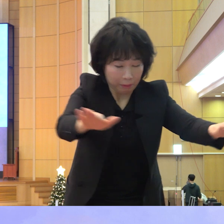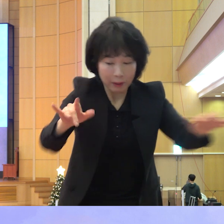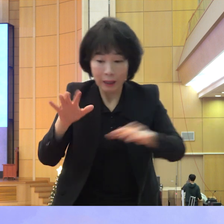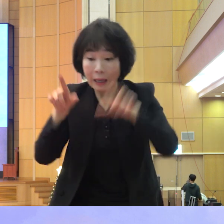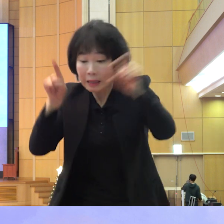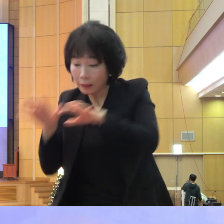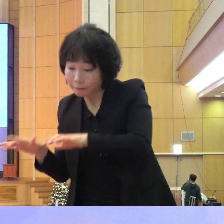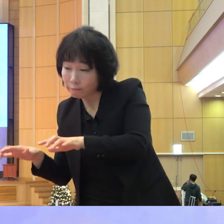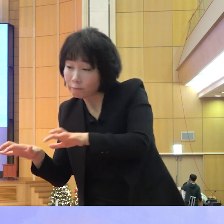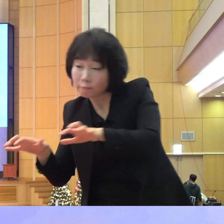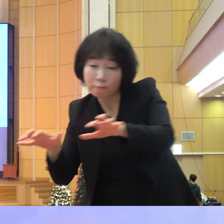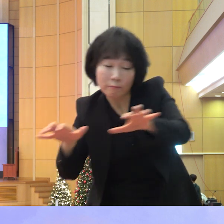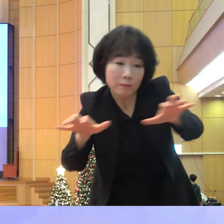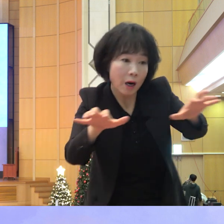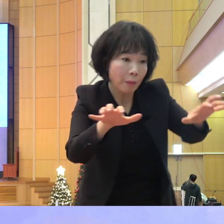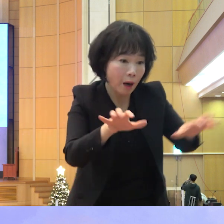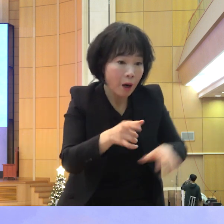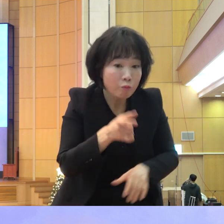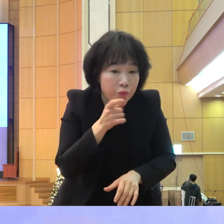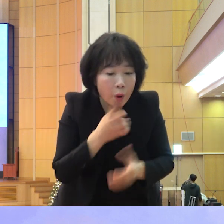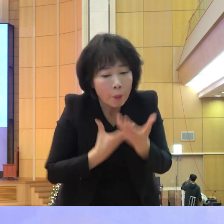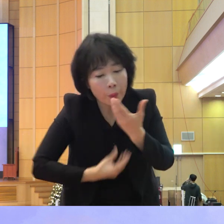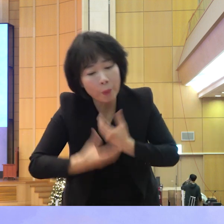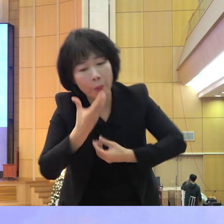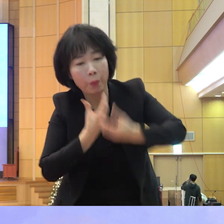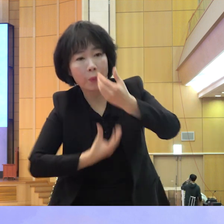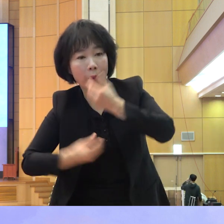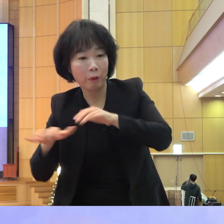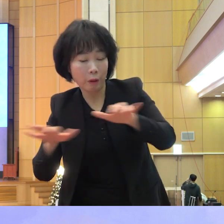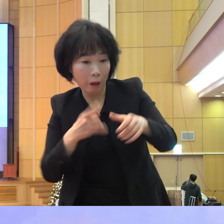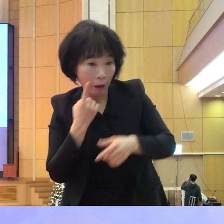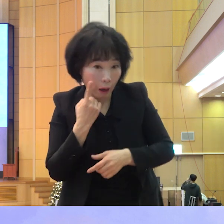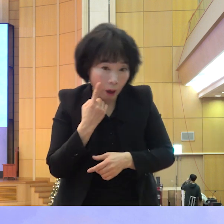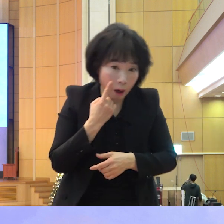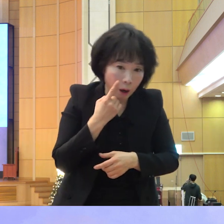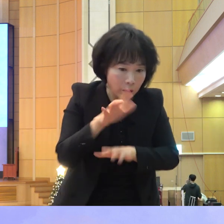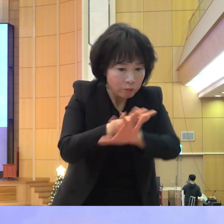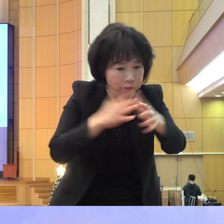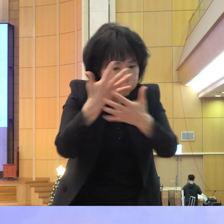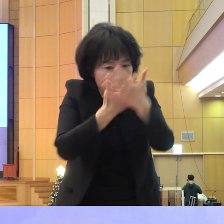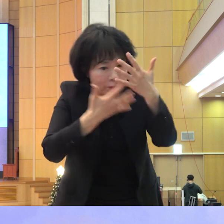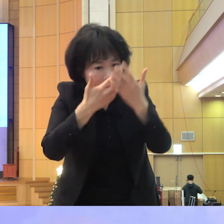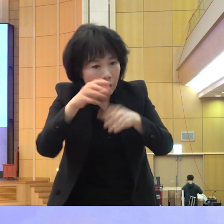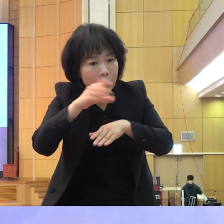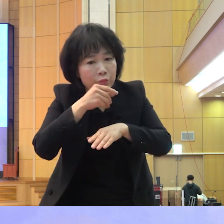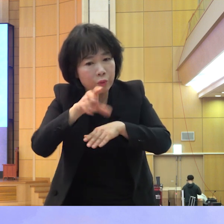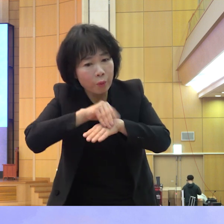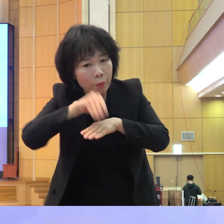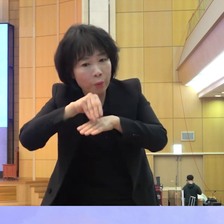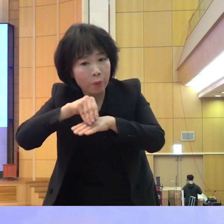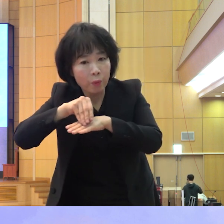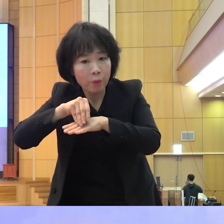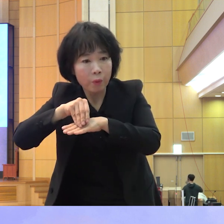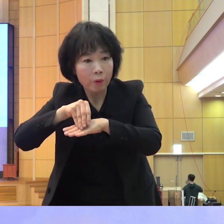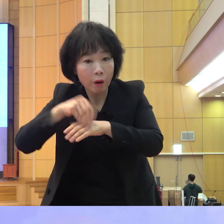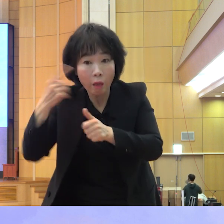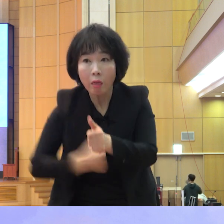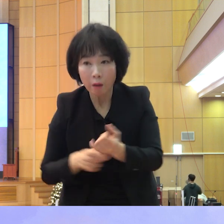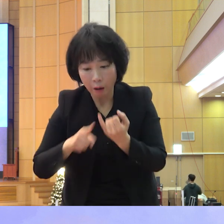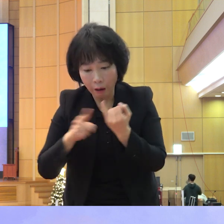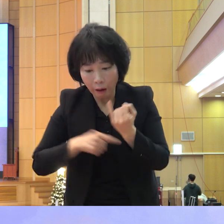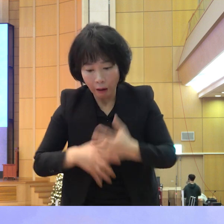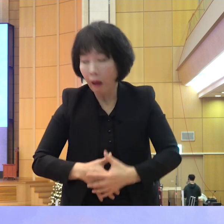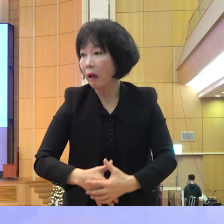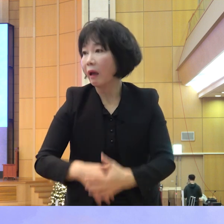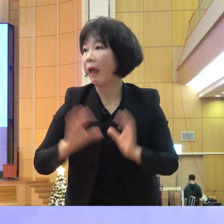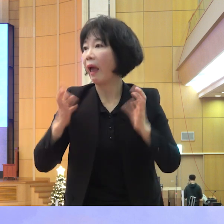양떼에 향하게 하고 양떼들이 보도록 그때가 양떼가 물을 먹으러 올 때에 새끼를 베니,